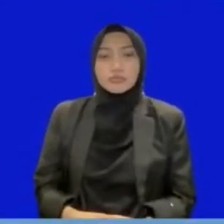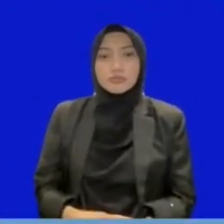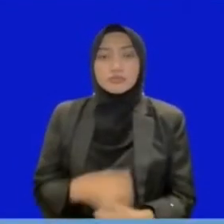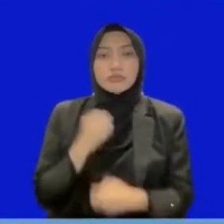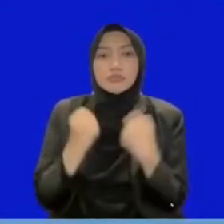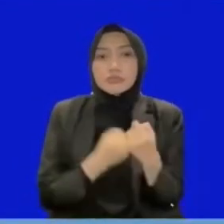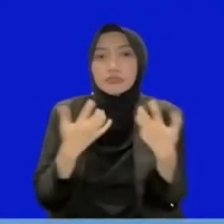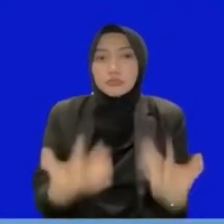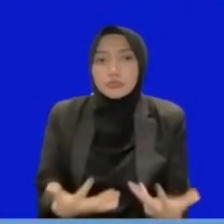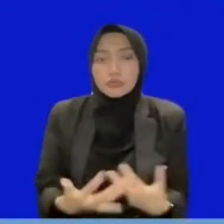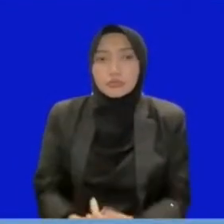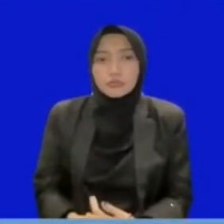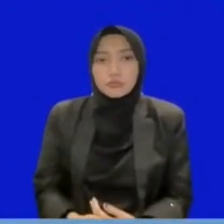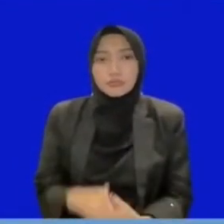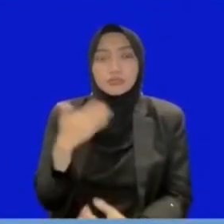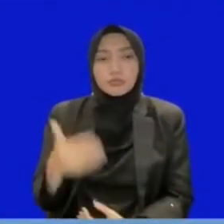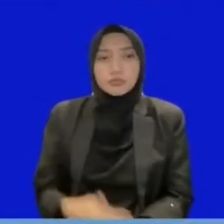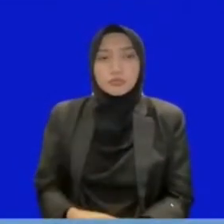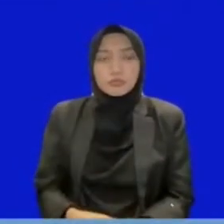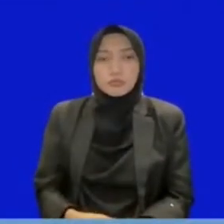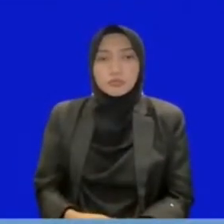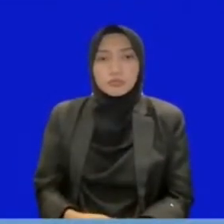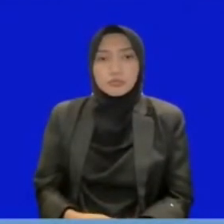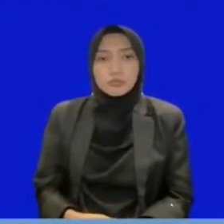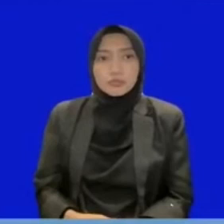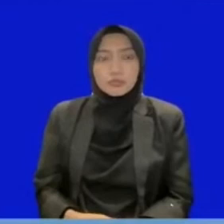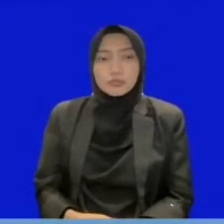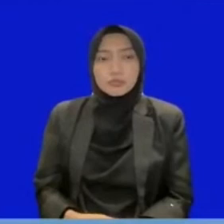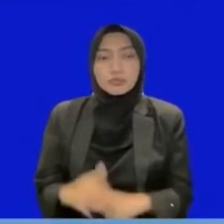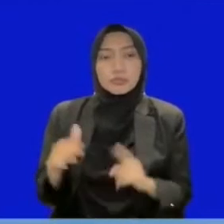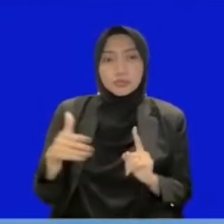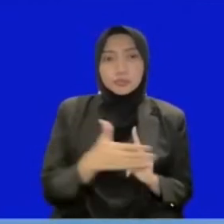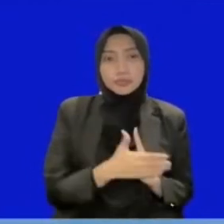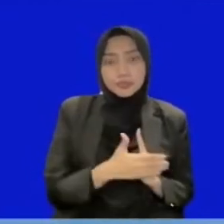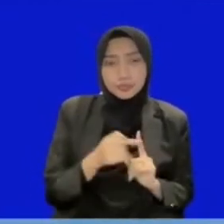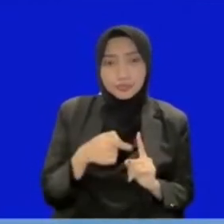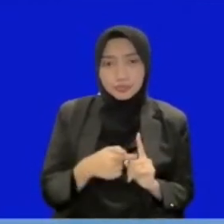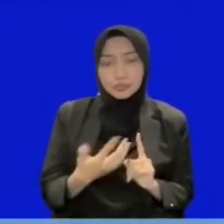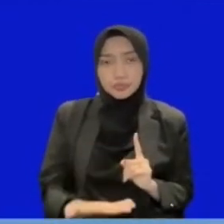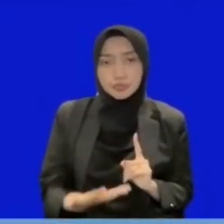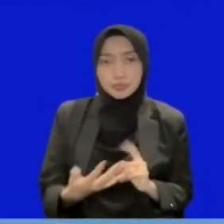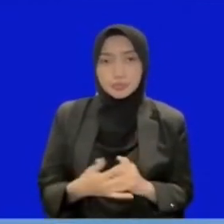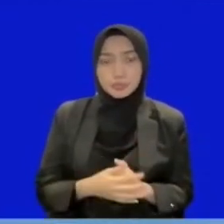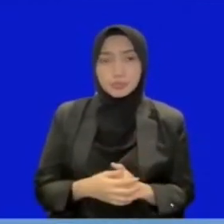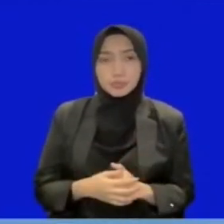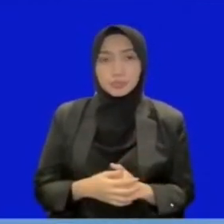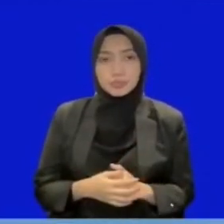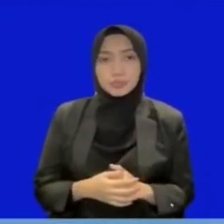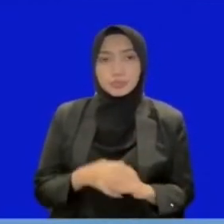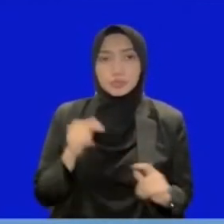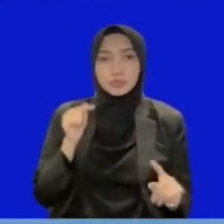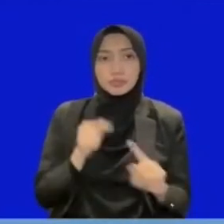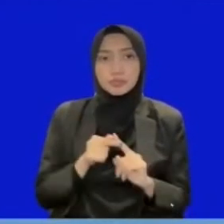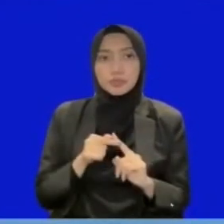Aktivitasnya apa saja? Next. Untuk pelindungan, itu dalam rangka tadi ingat kembali